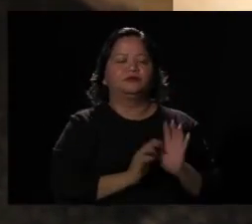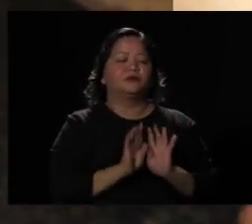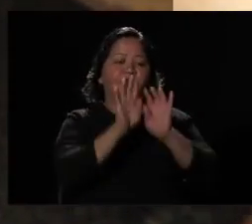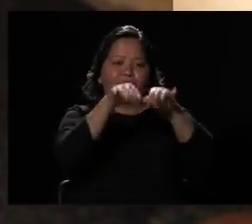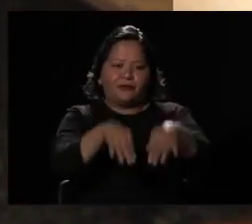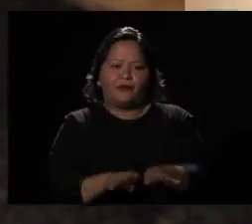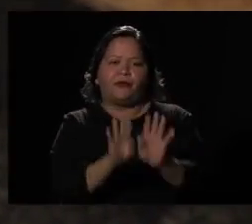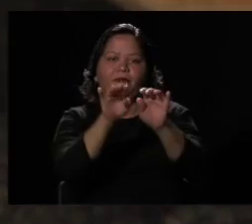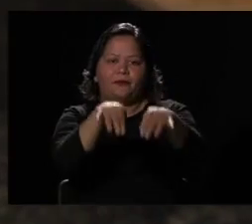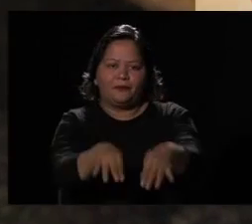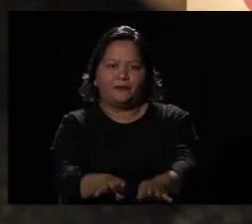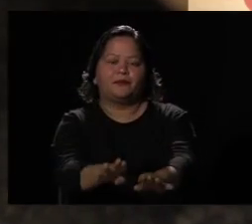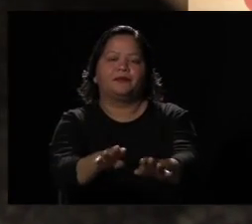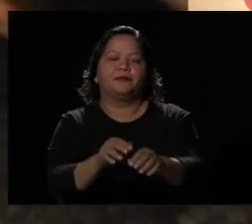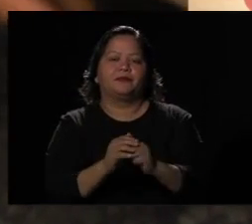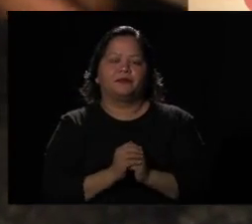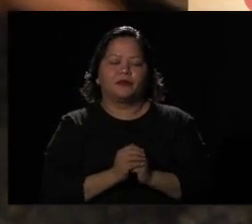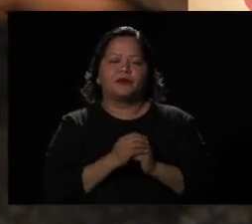haga